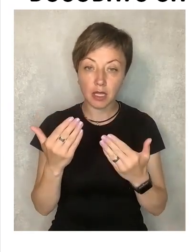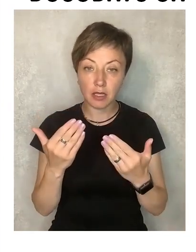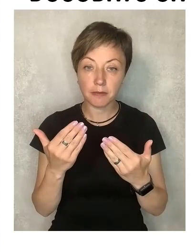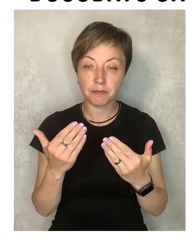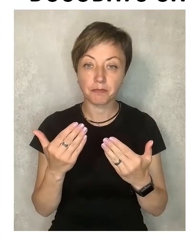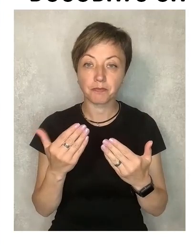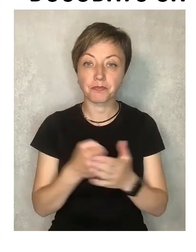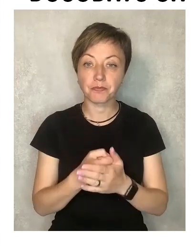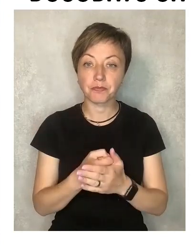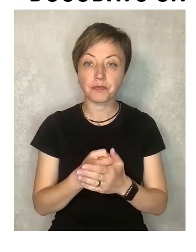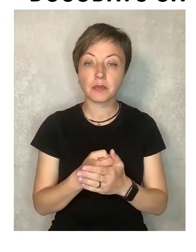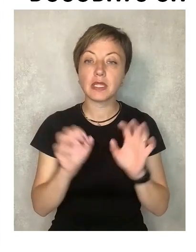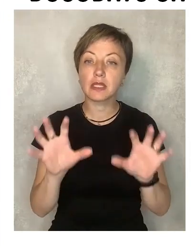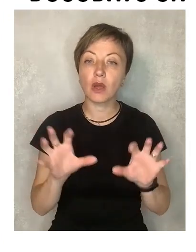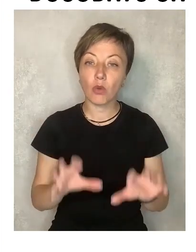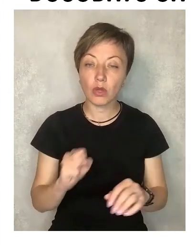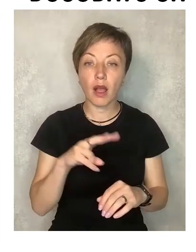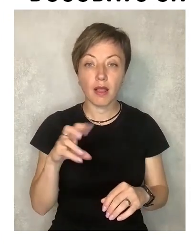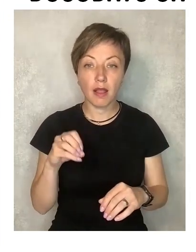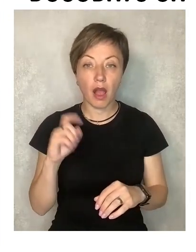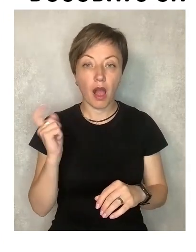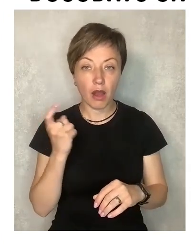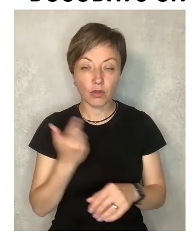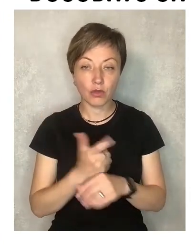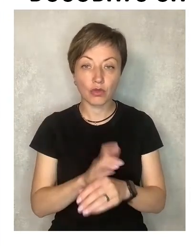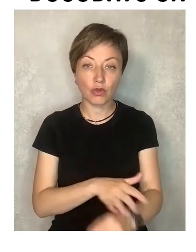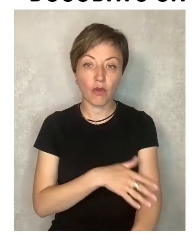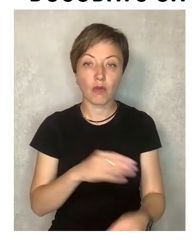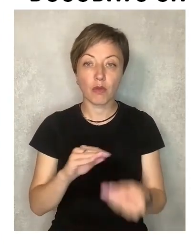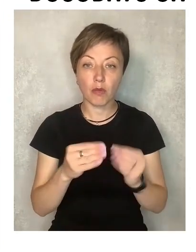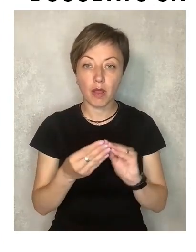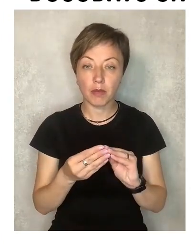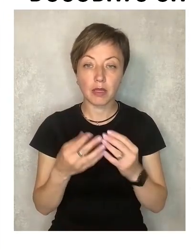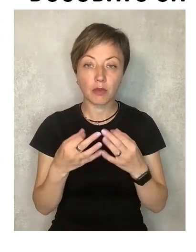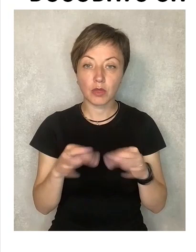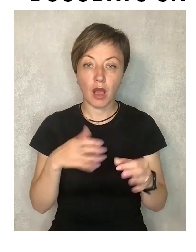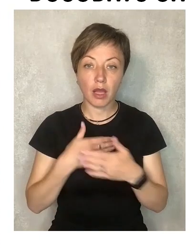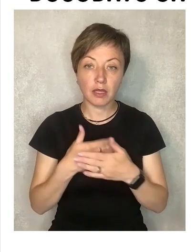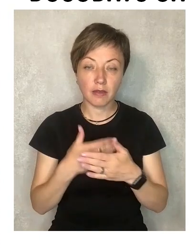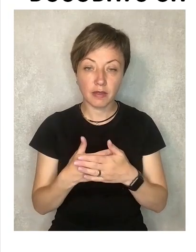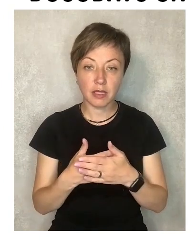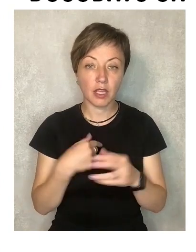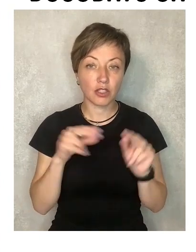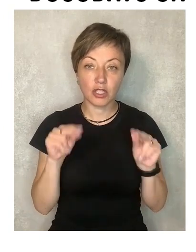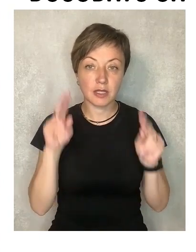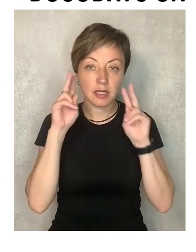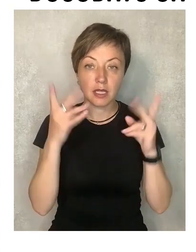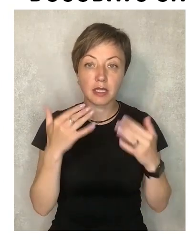звертатись до закону. Але от, наприклад, в Харкові дуже довго була така проблема, що не пускали активістів. І я, чесно, не знаю, скільки